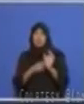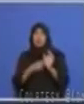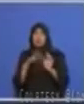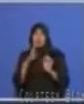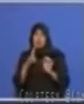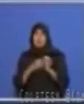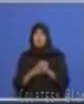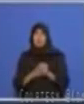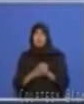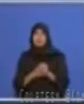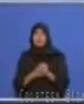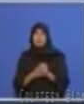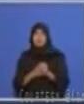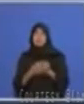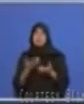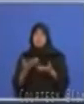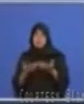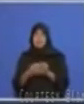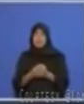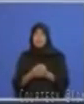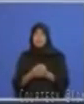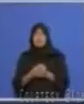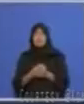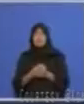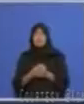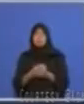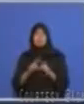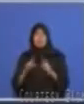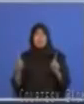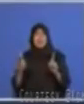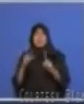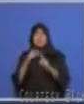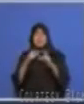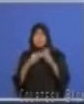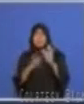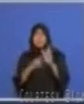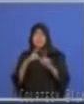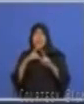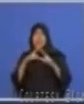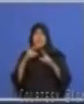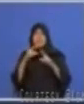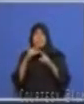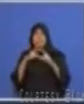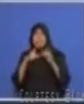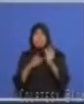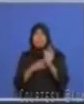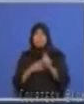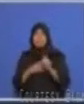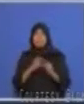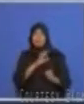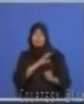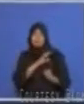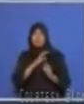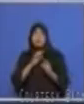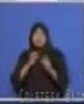Apabila terjadi perbedaan pendapat antara gubernur dan W Gubernur